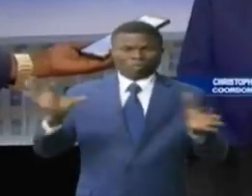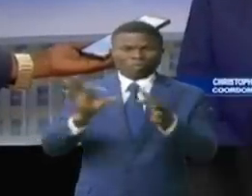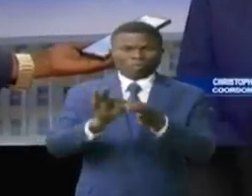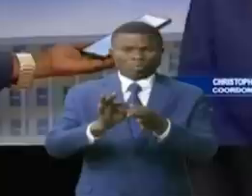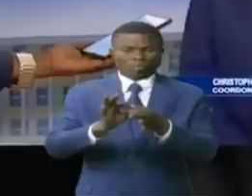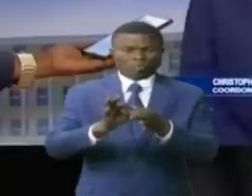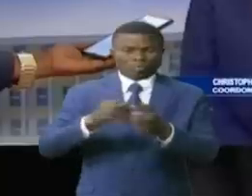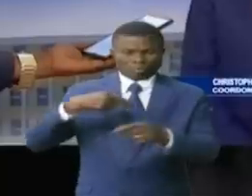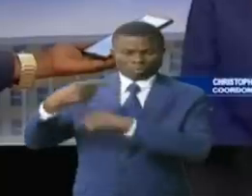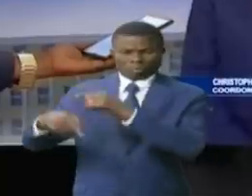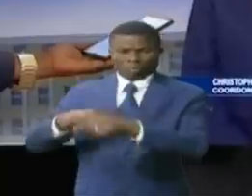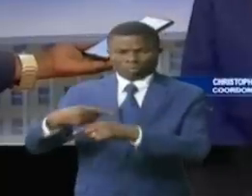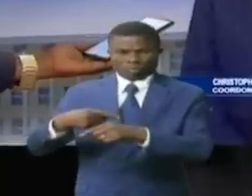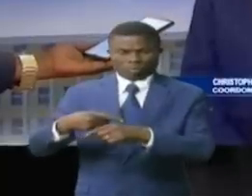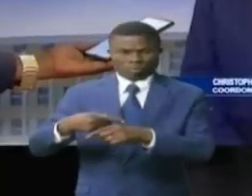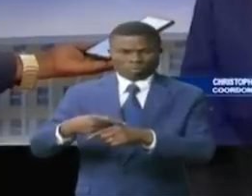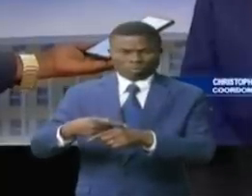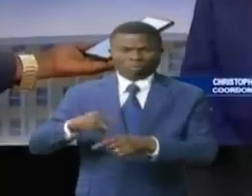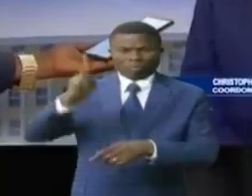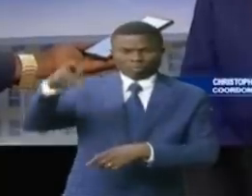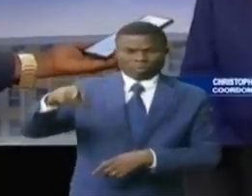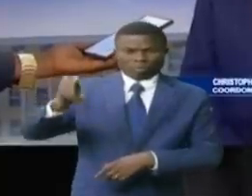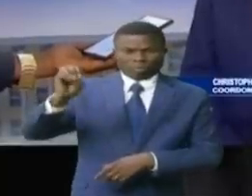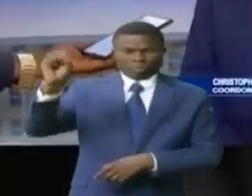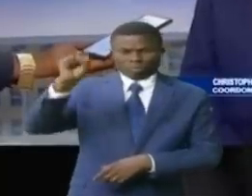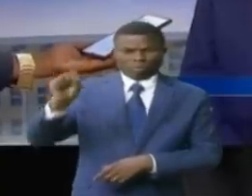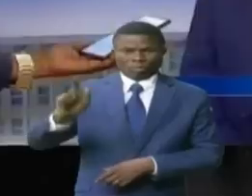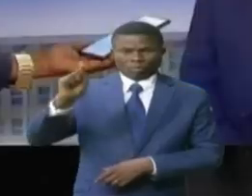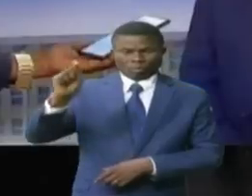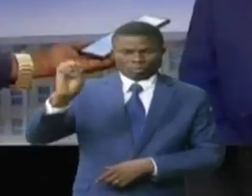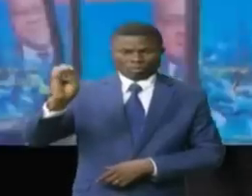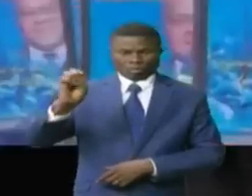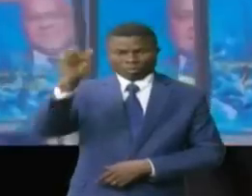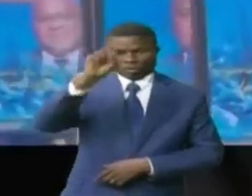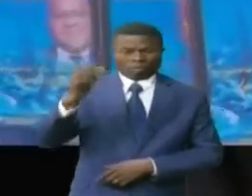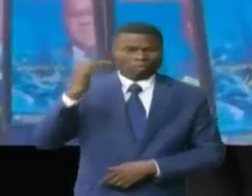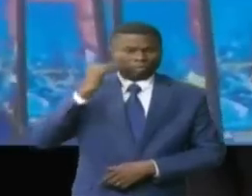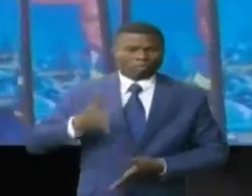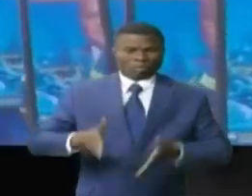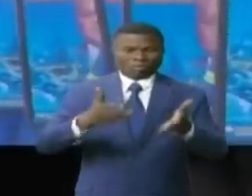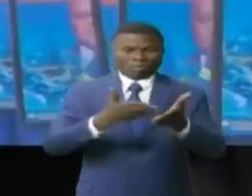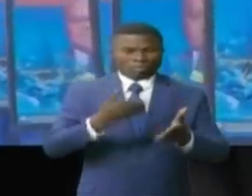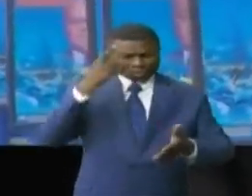à partir de la poste pour accompagner